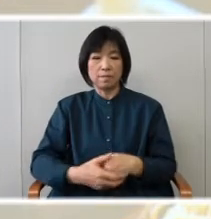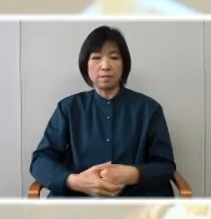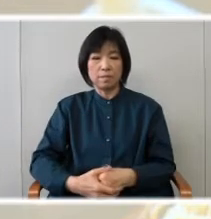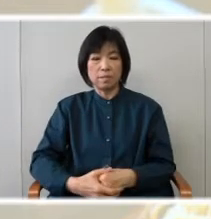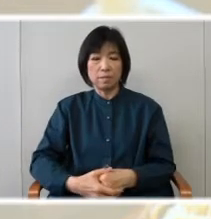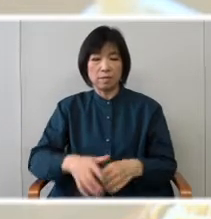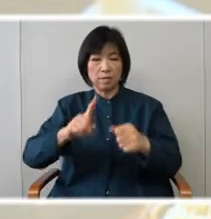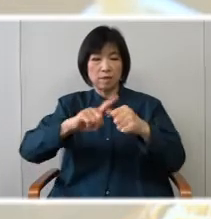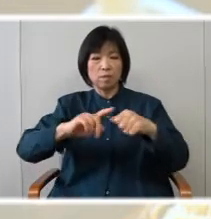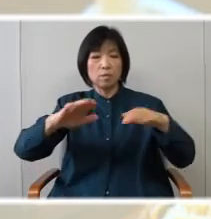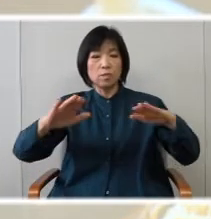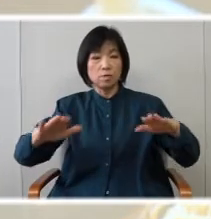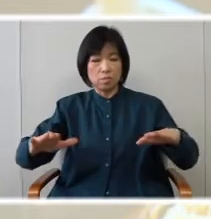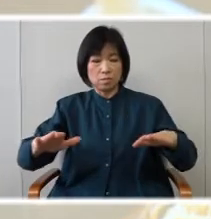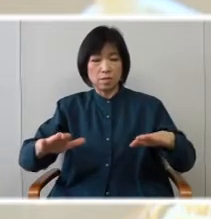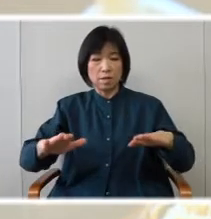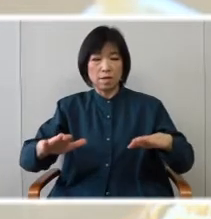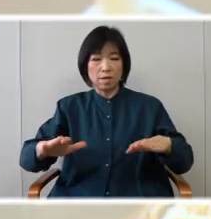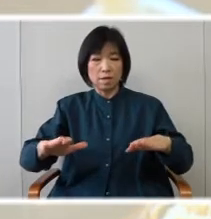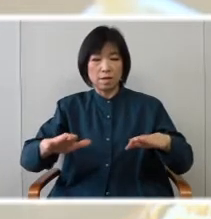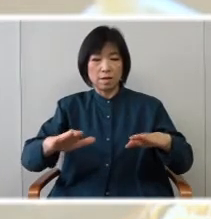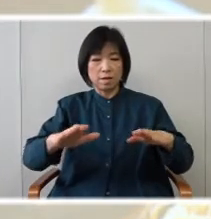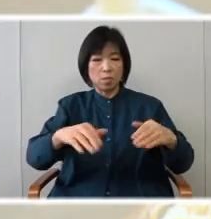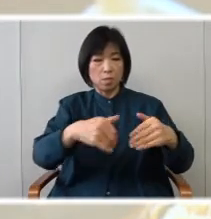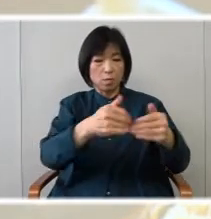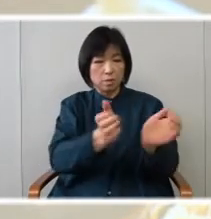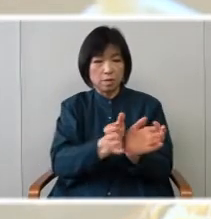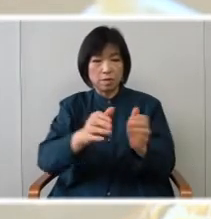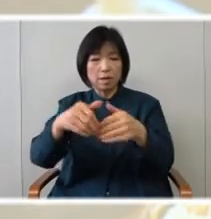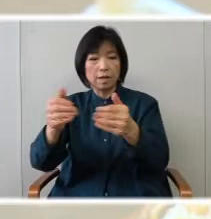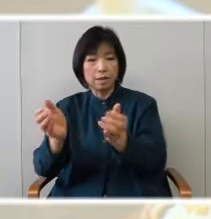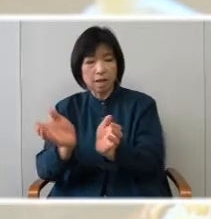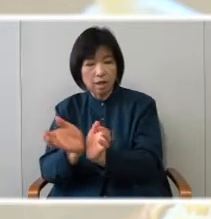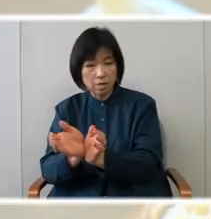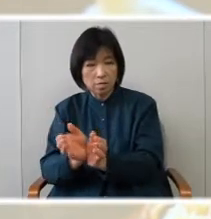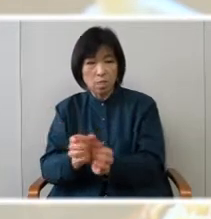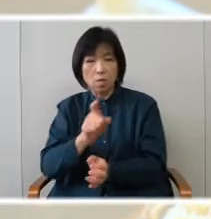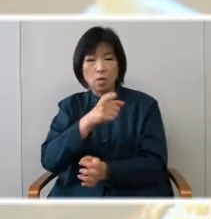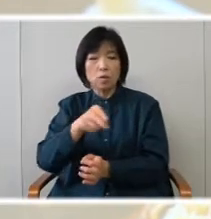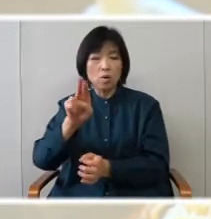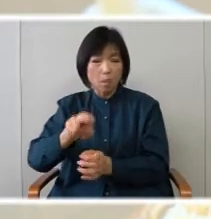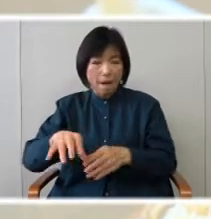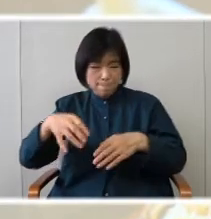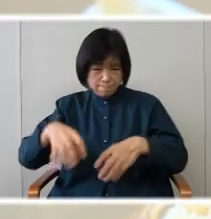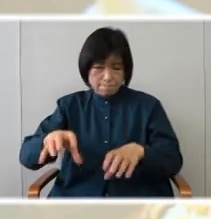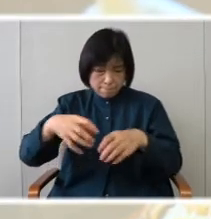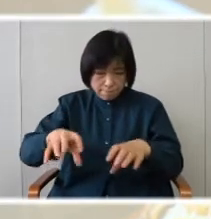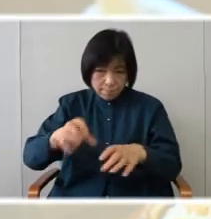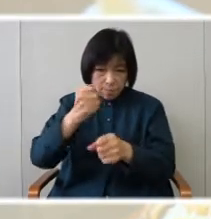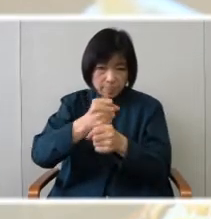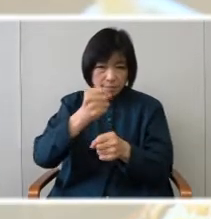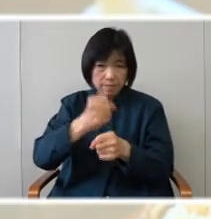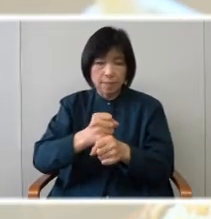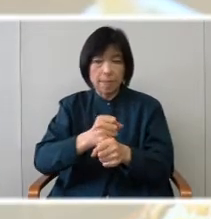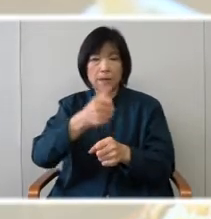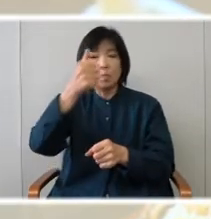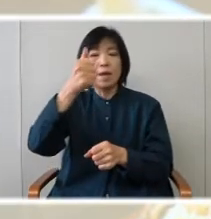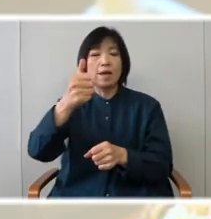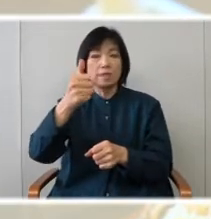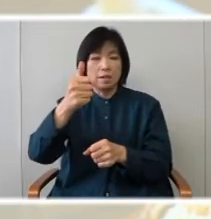まあ、今年はあの各団体の蕎麦打ち名人による腕比べがあるという話もありま